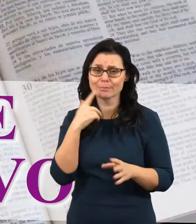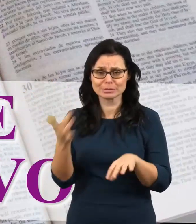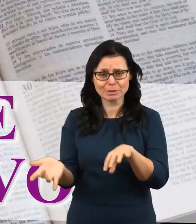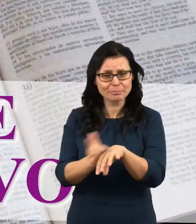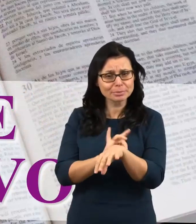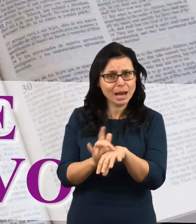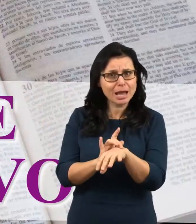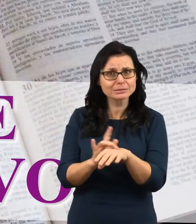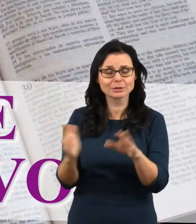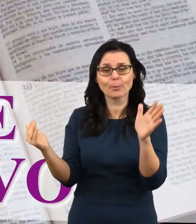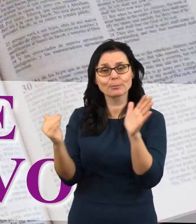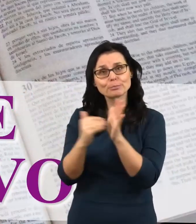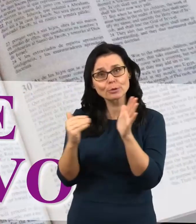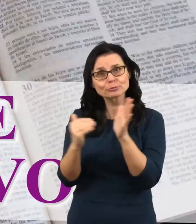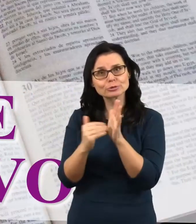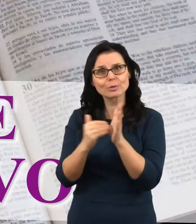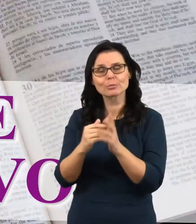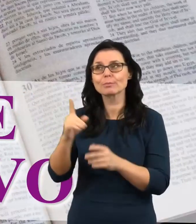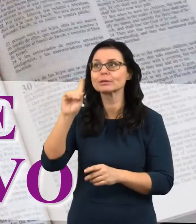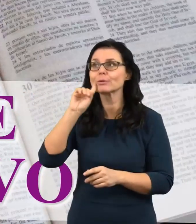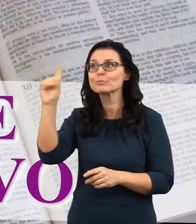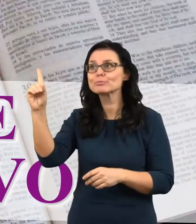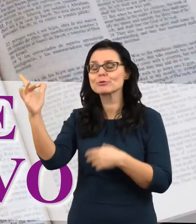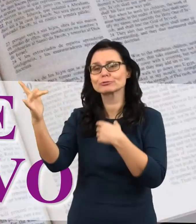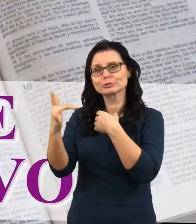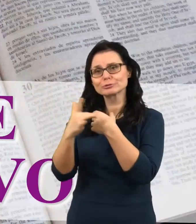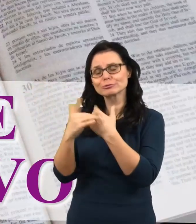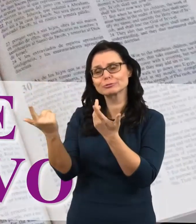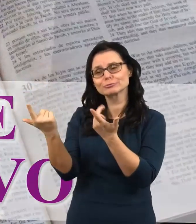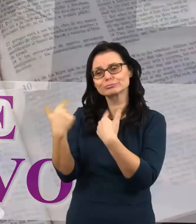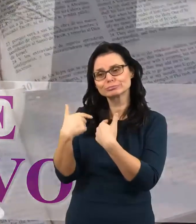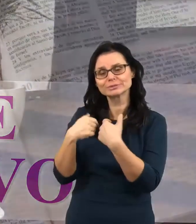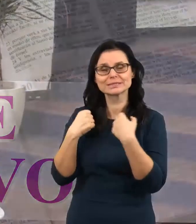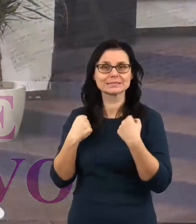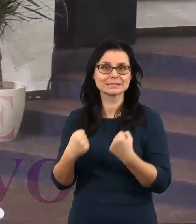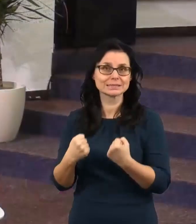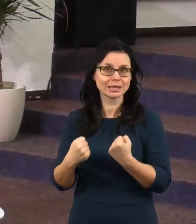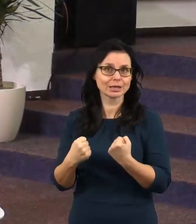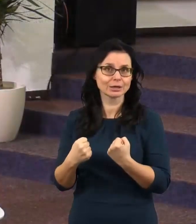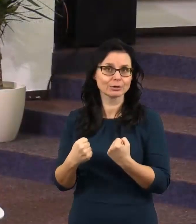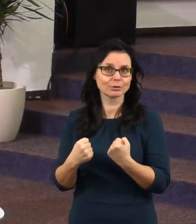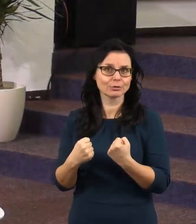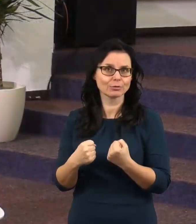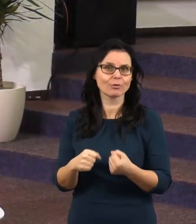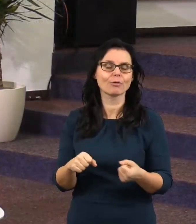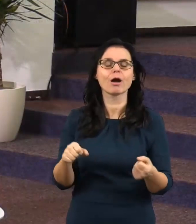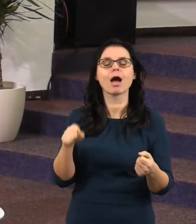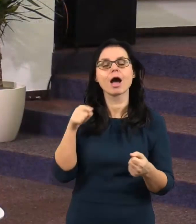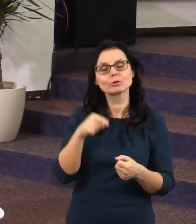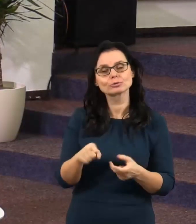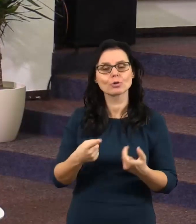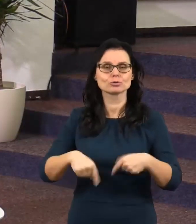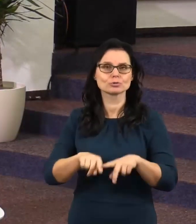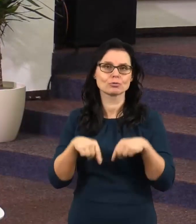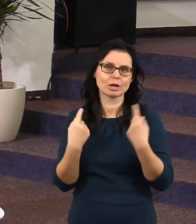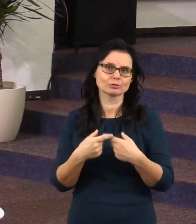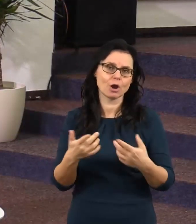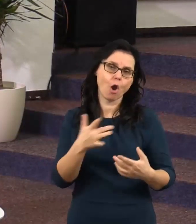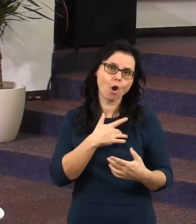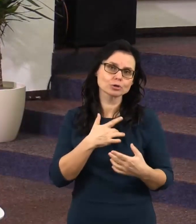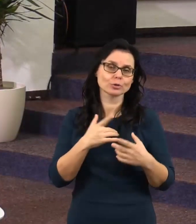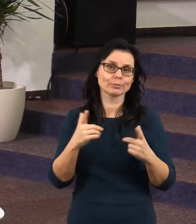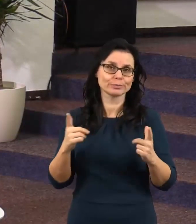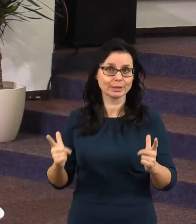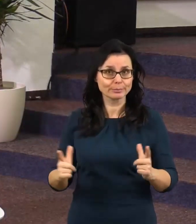potřebujeme ten božský dotyk, sílu od něho. A to jsou ty naše osobní prožitky.